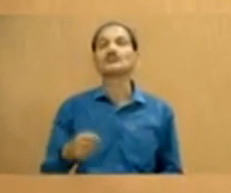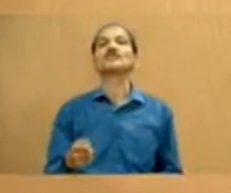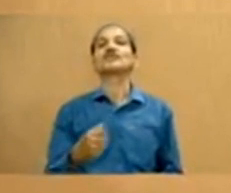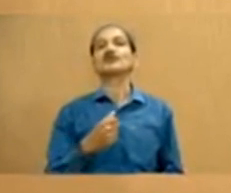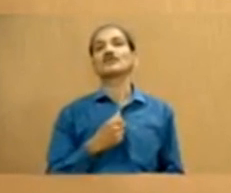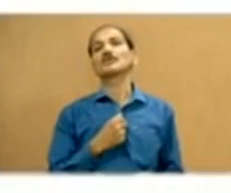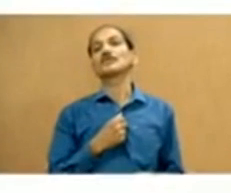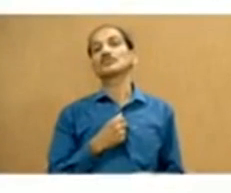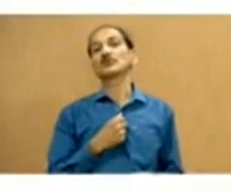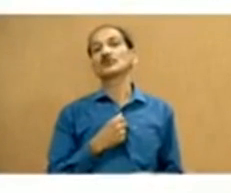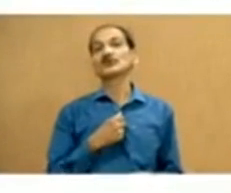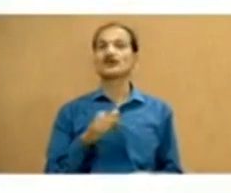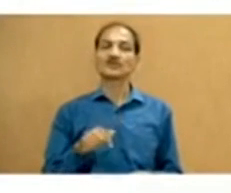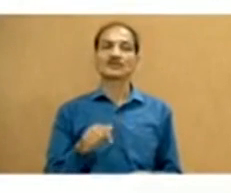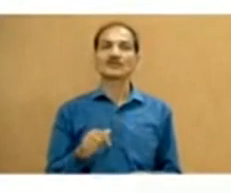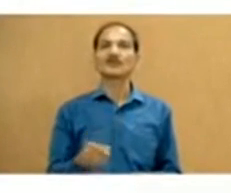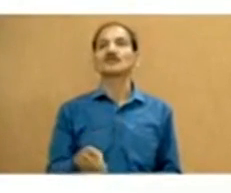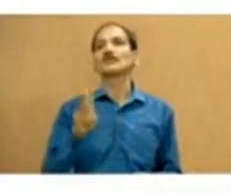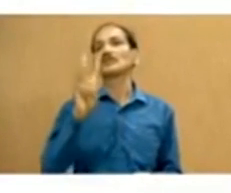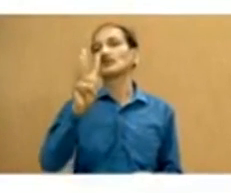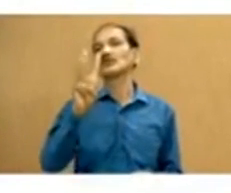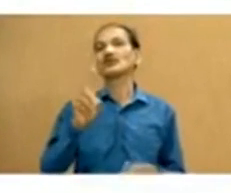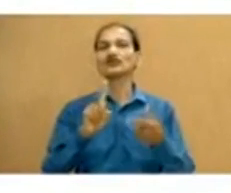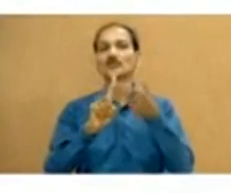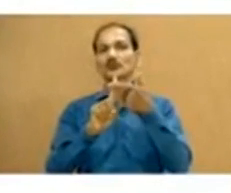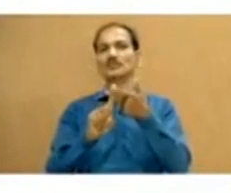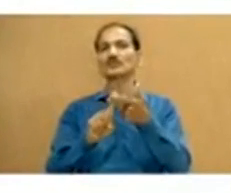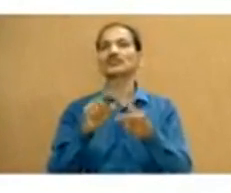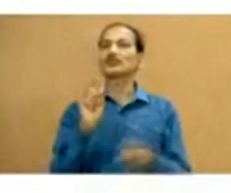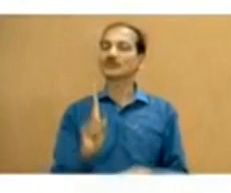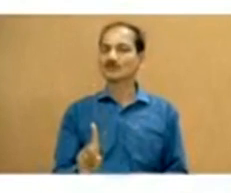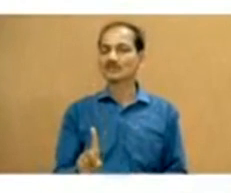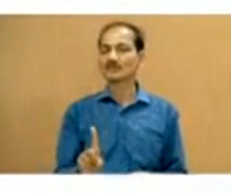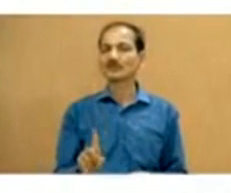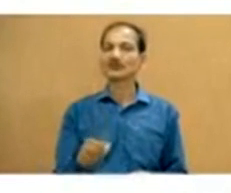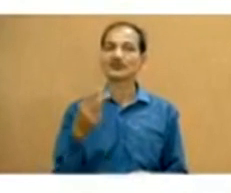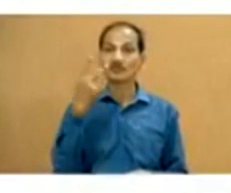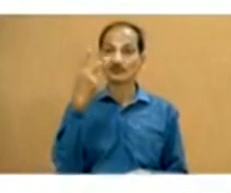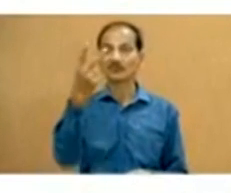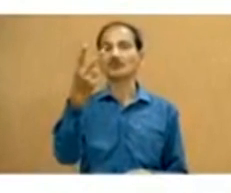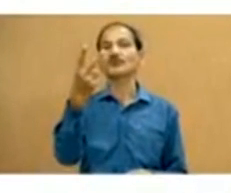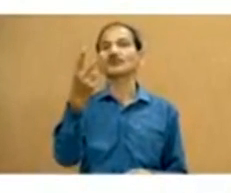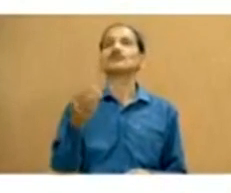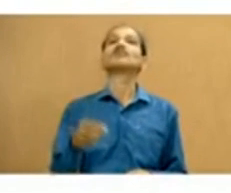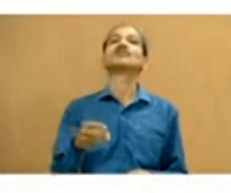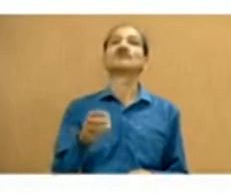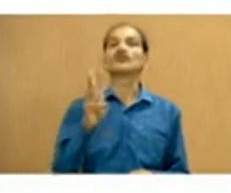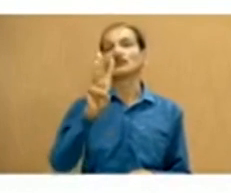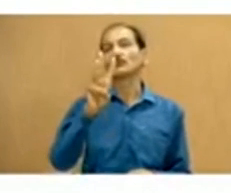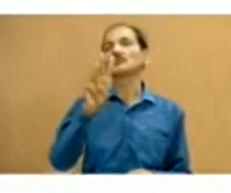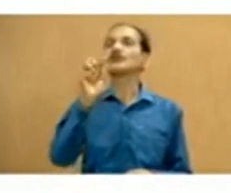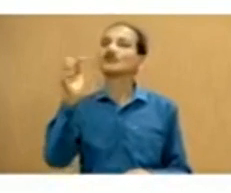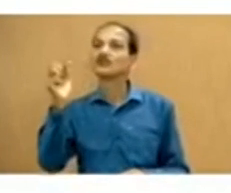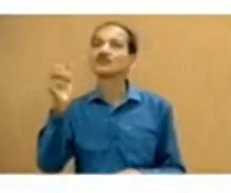ଏଇଟା ଦେଖନ୍ତୁ, ଏହାର ଗୋଟେ ମର୍ମ ଅଛି। ତିନିରୁ ତିରିଶ, ତିରିଶରୁ ତିନିଶହ